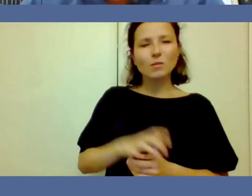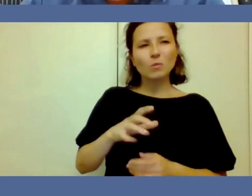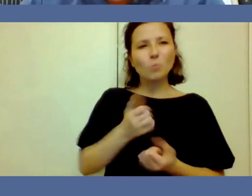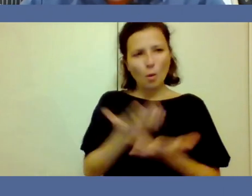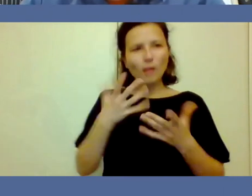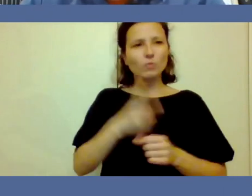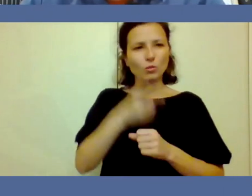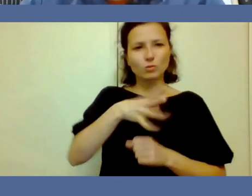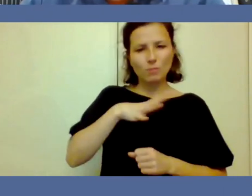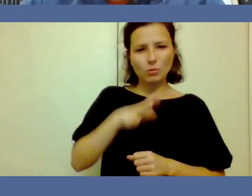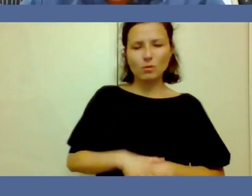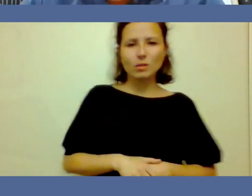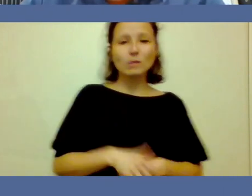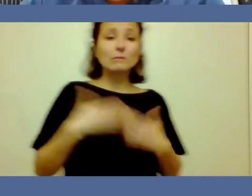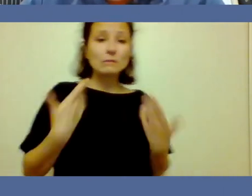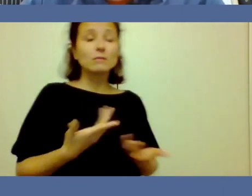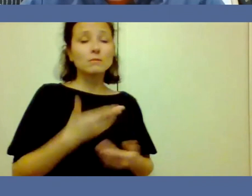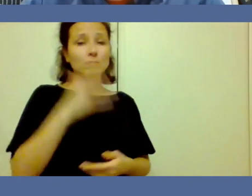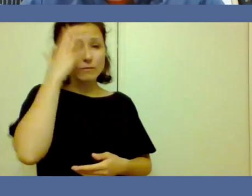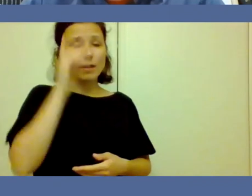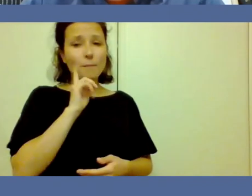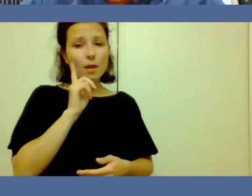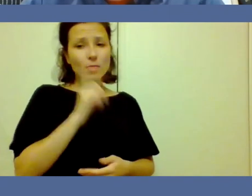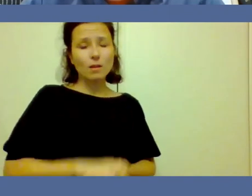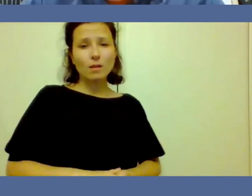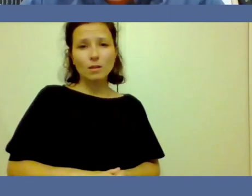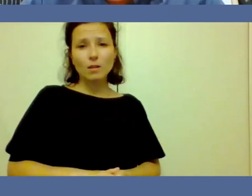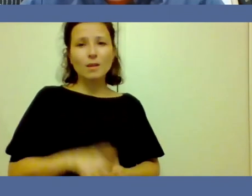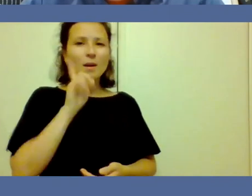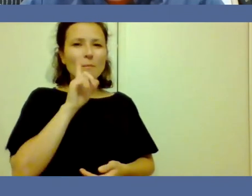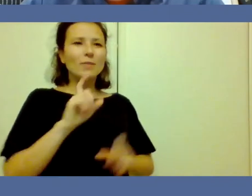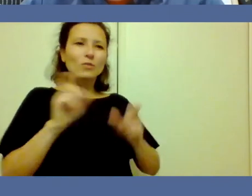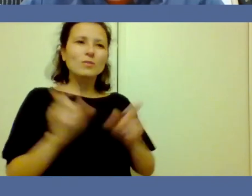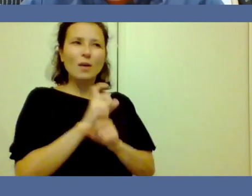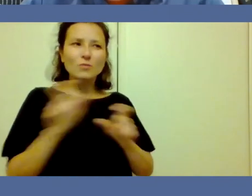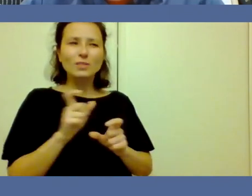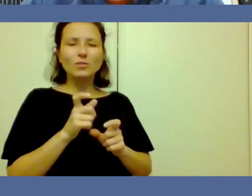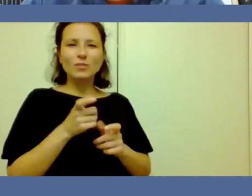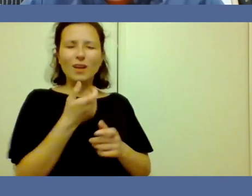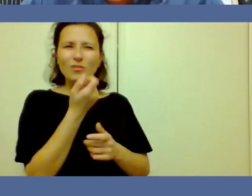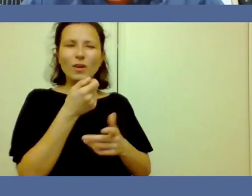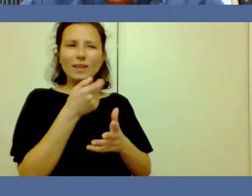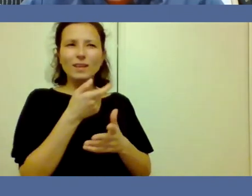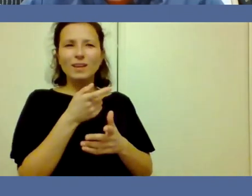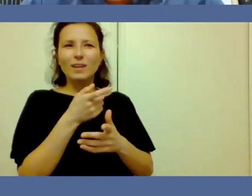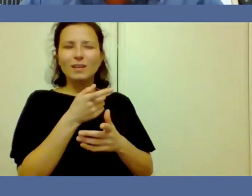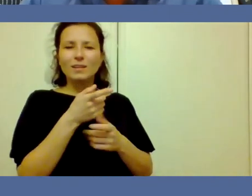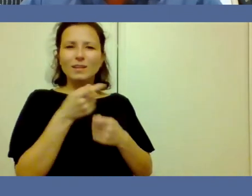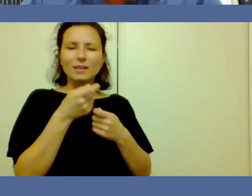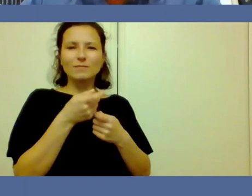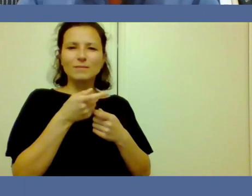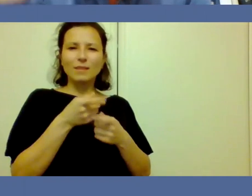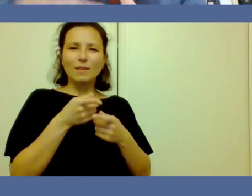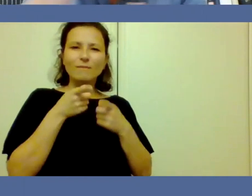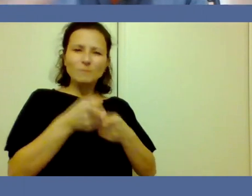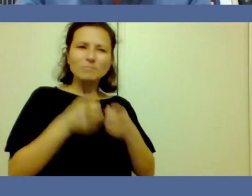akt. Znaczy, wie pan... Pan mi cały czas tak to dziennikarstwo tu wciska, a ja już dawno temu